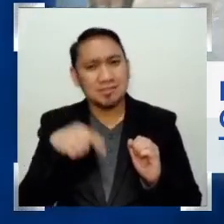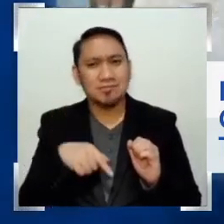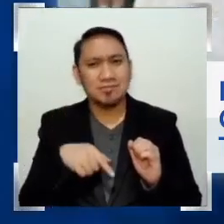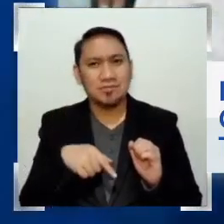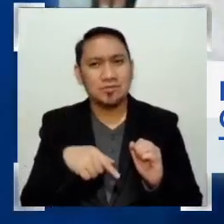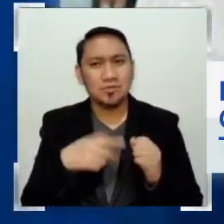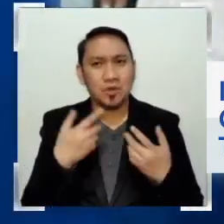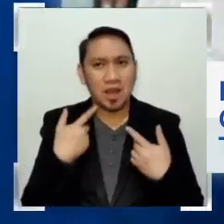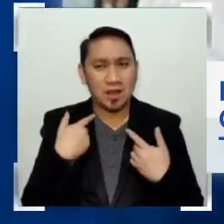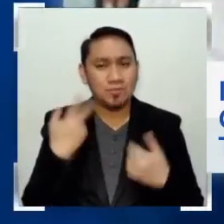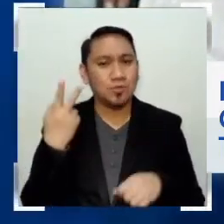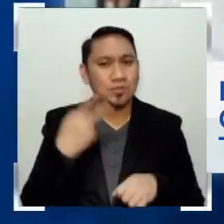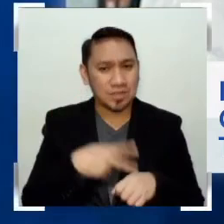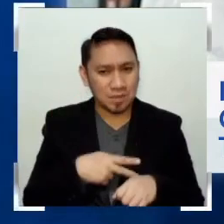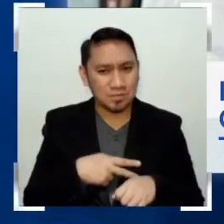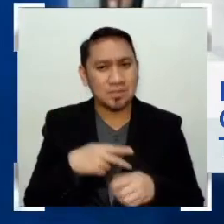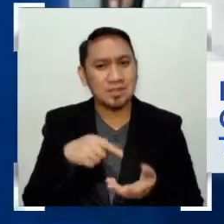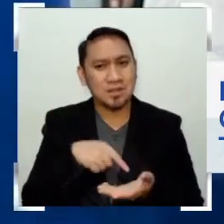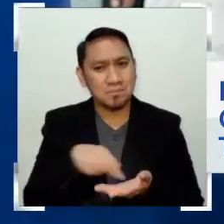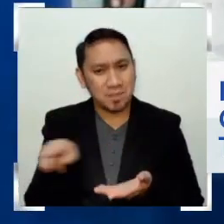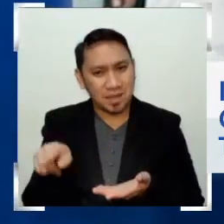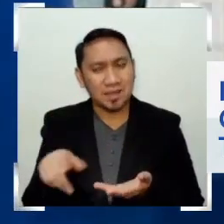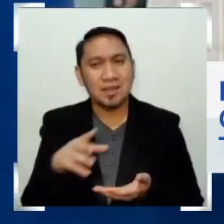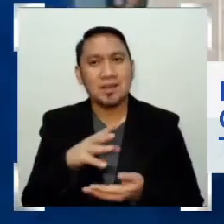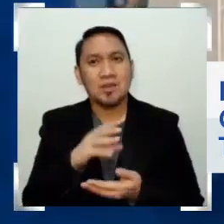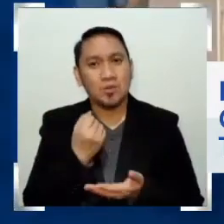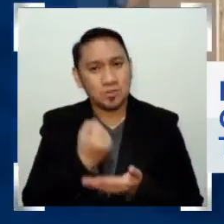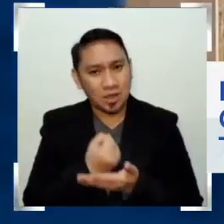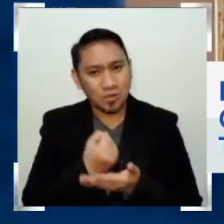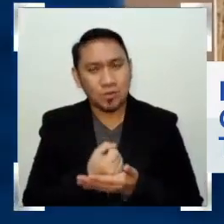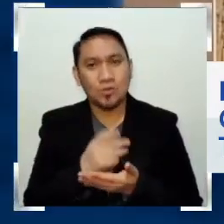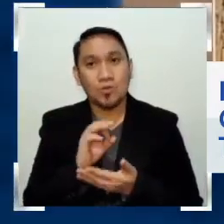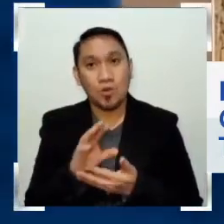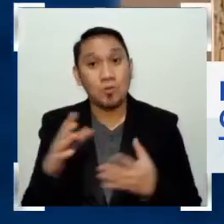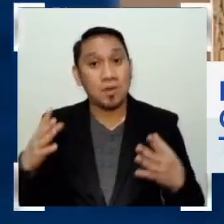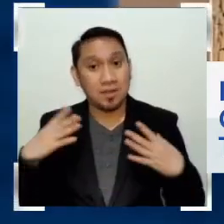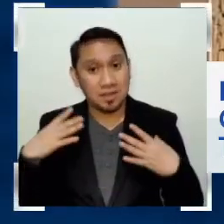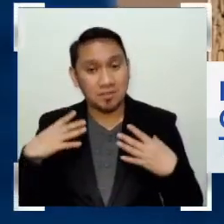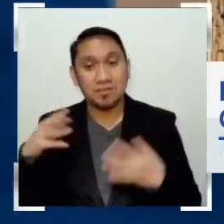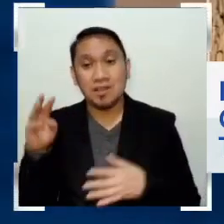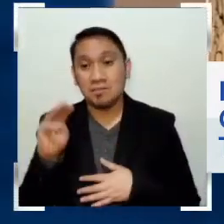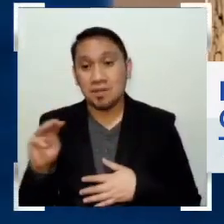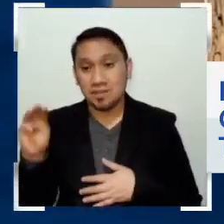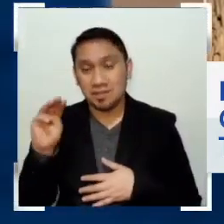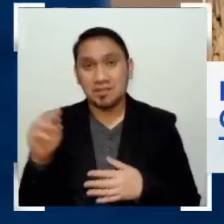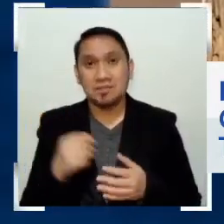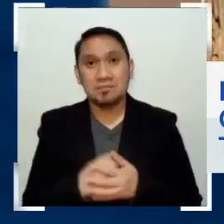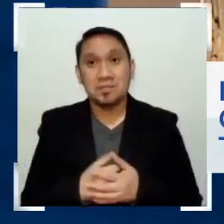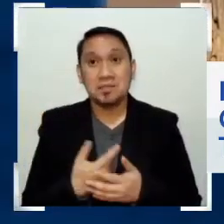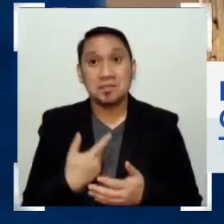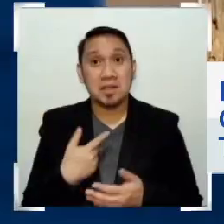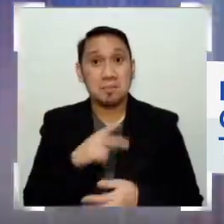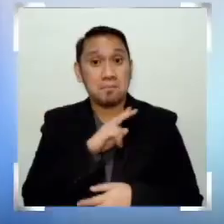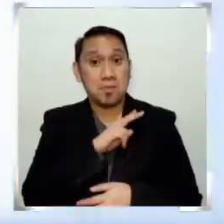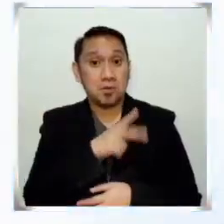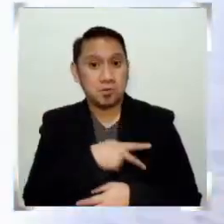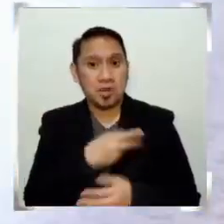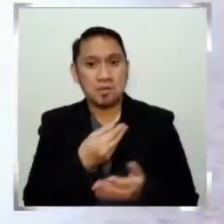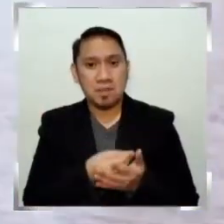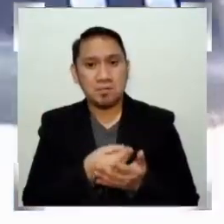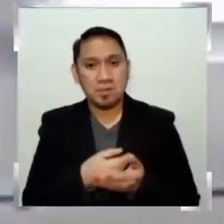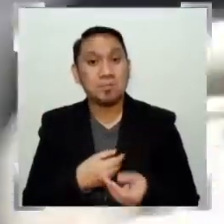pay o mag-leave with pay sa Lunes, February 13. Galing daw sa personal na pera ni Mayor ang benepisyo.